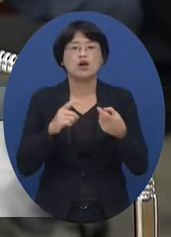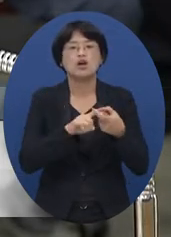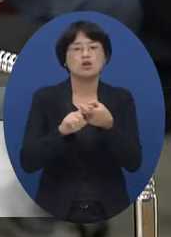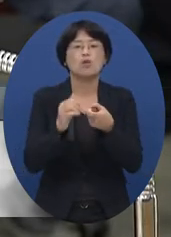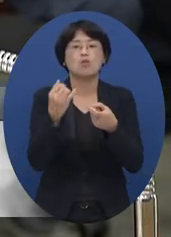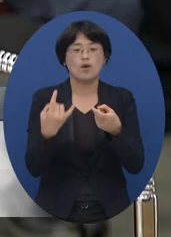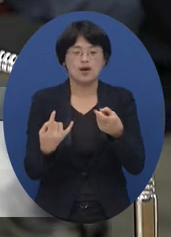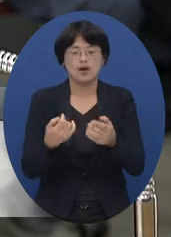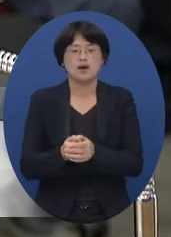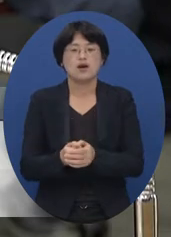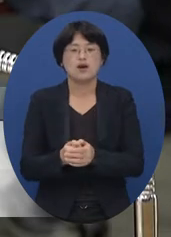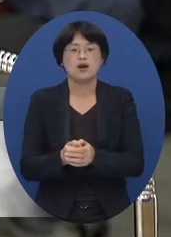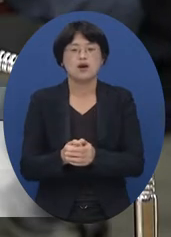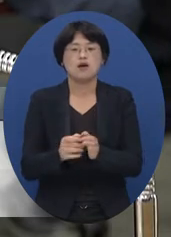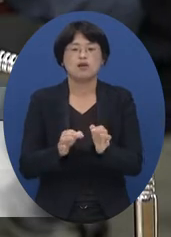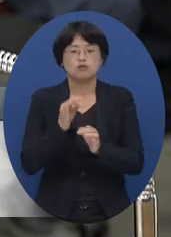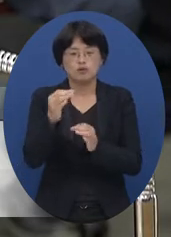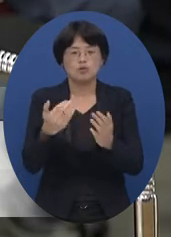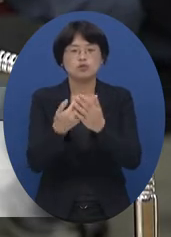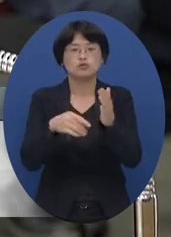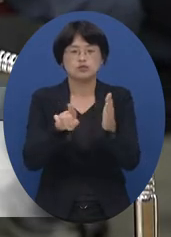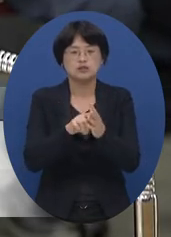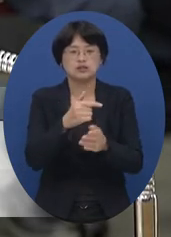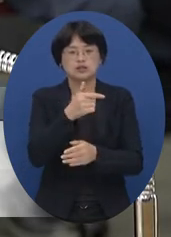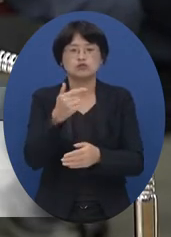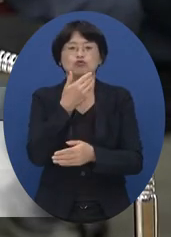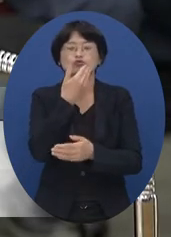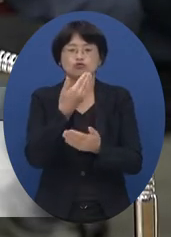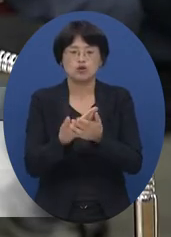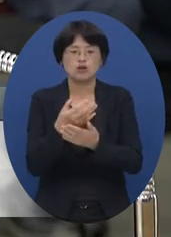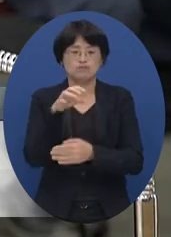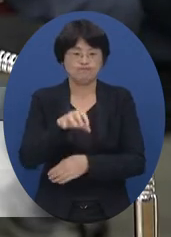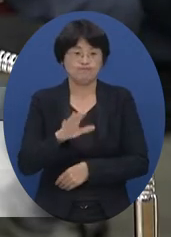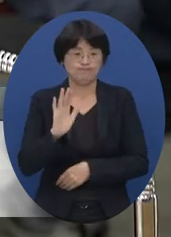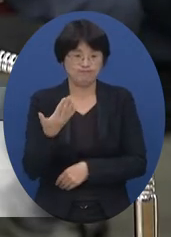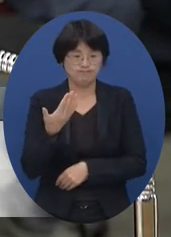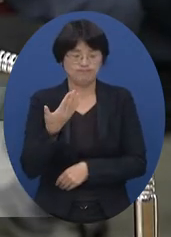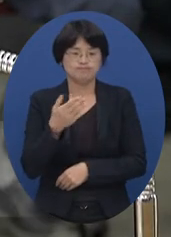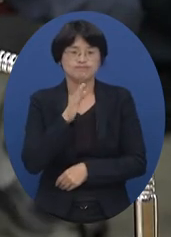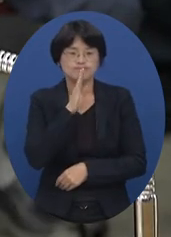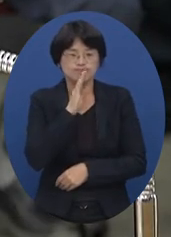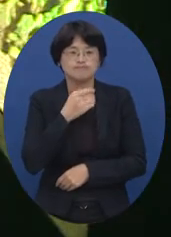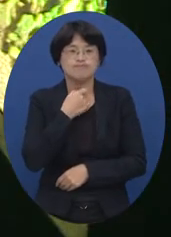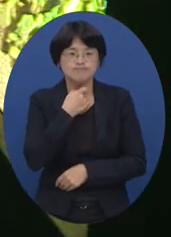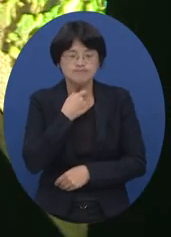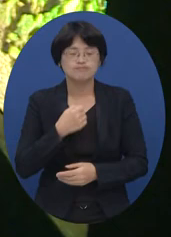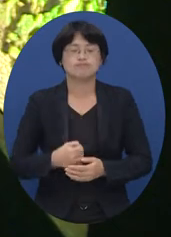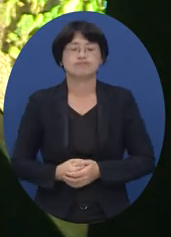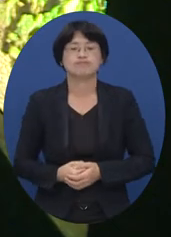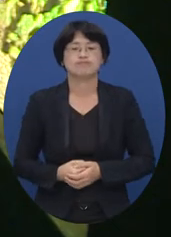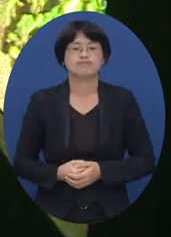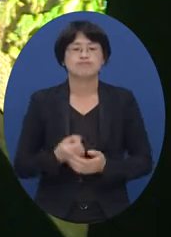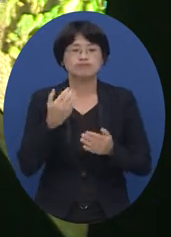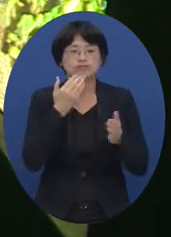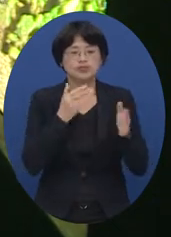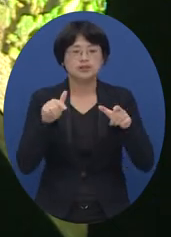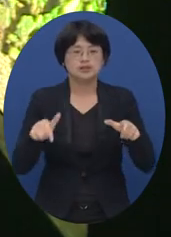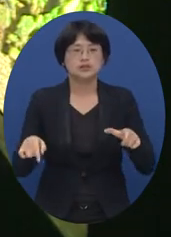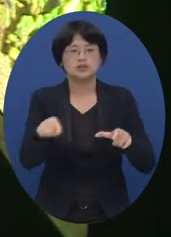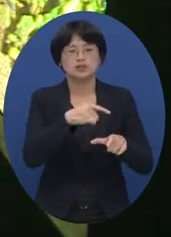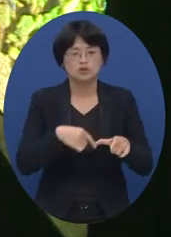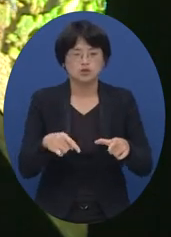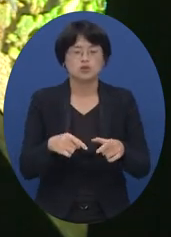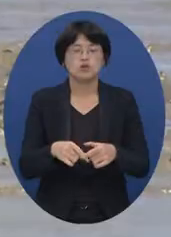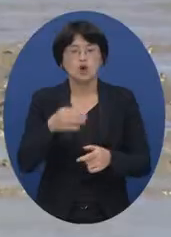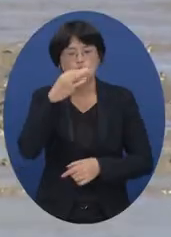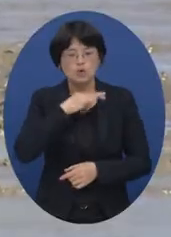협의회의 무궁한 발전에 큰 지름돌이 되기를 진심으로 기원합니다. 경기도는 경기 서부 지역